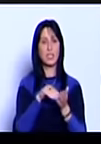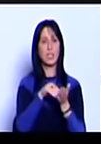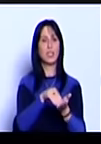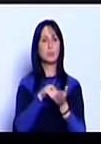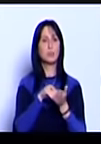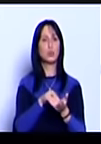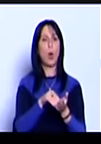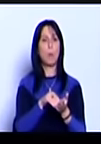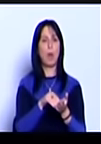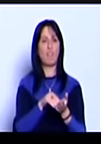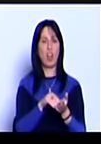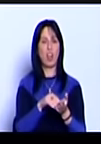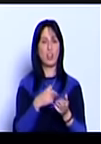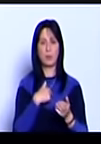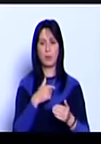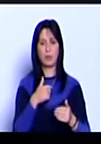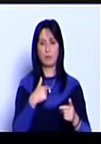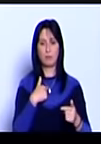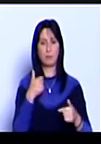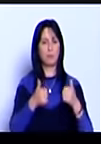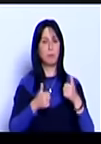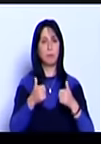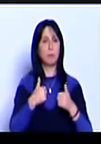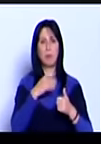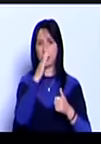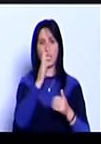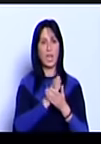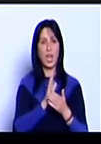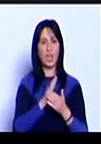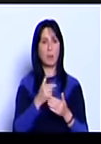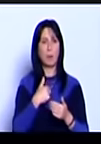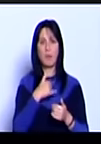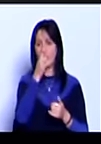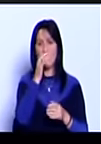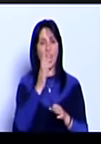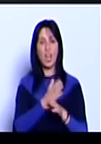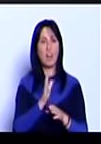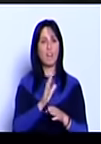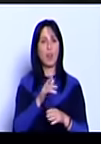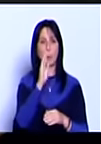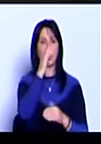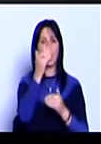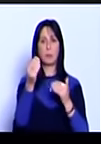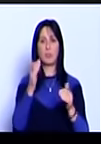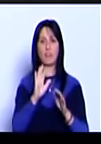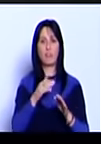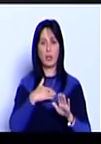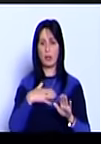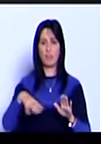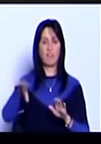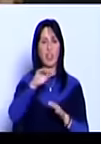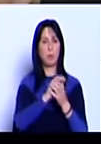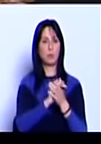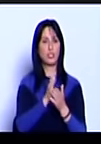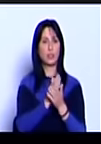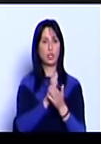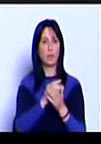მეშვეობით, რომელიც არავის კონკურენტი და მეტოქე არ არის, იმიტომ რომ ვერ არის და ამავე დროს მრავალმხრივი ურთიერთობების აწყობა შეუძლია, იმიტომ